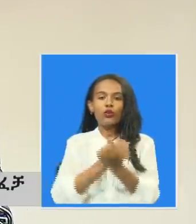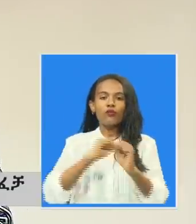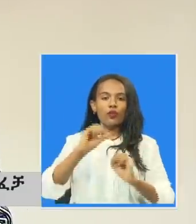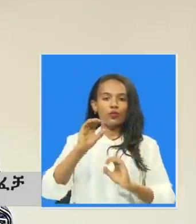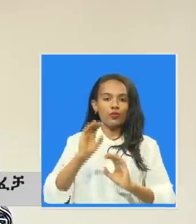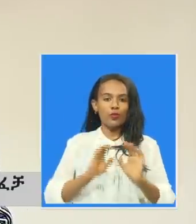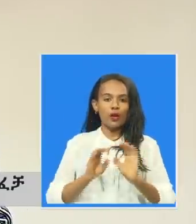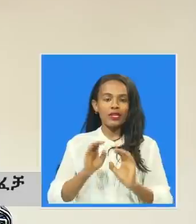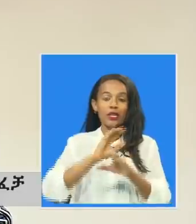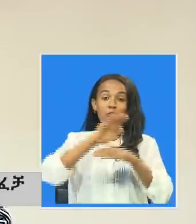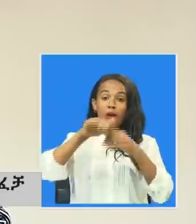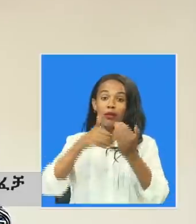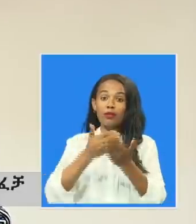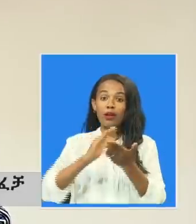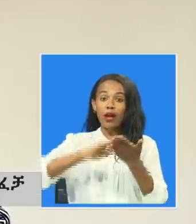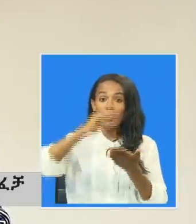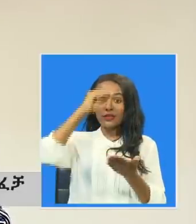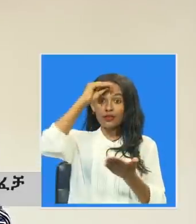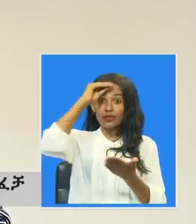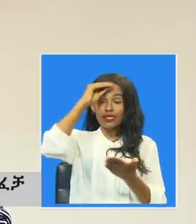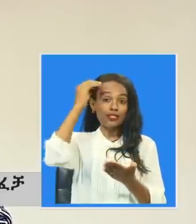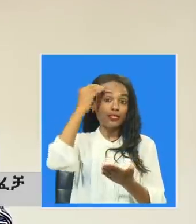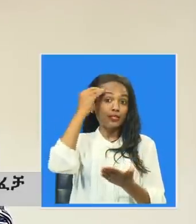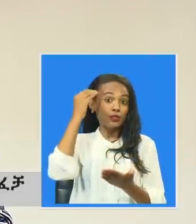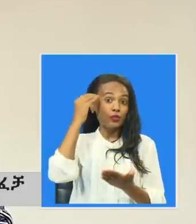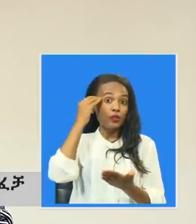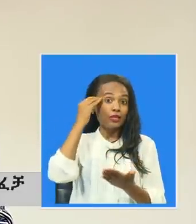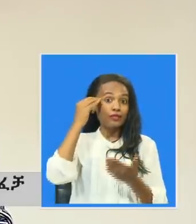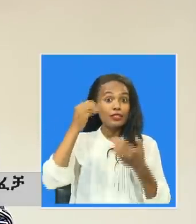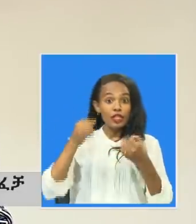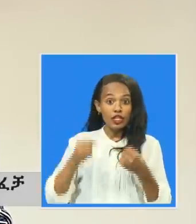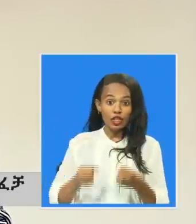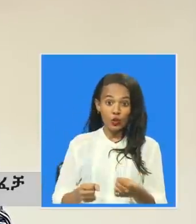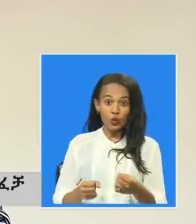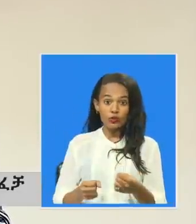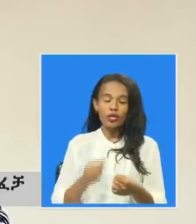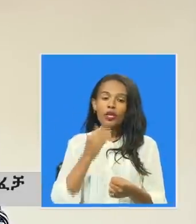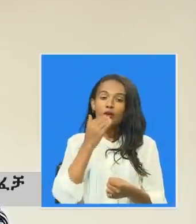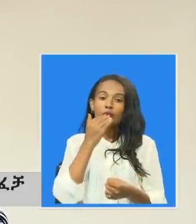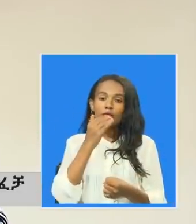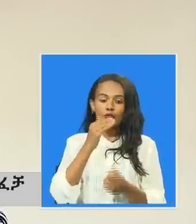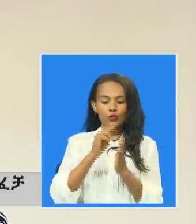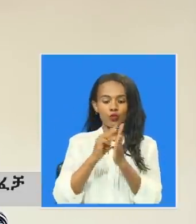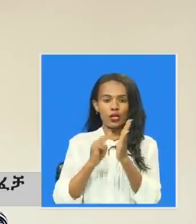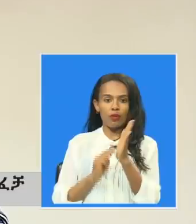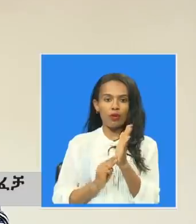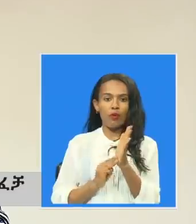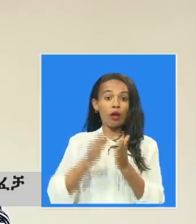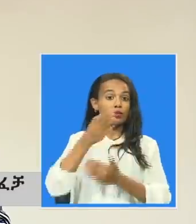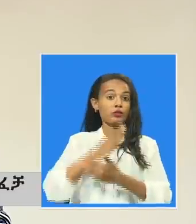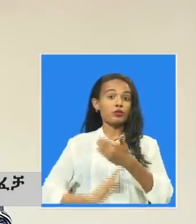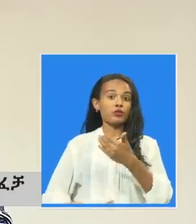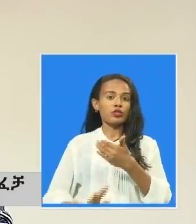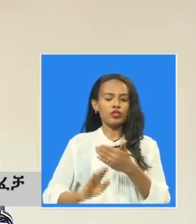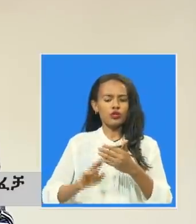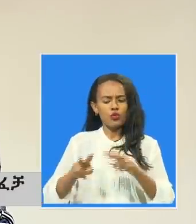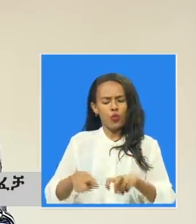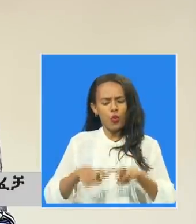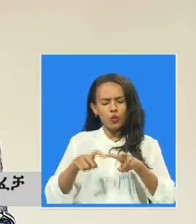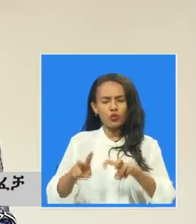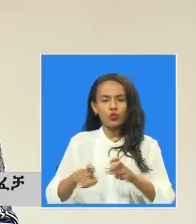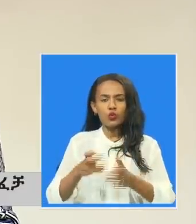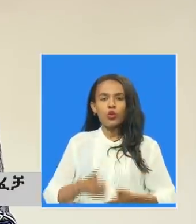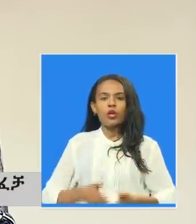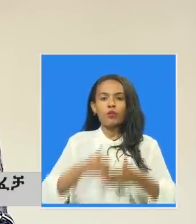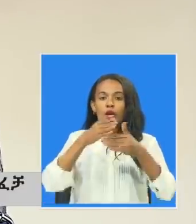በማድረግ በአጠቃላይ ትምህርት ዕውቀት ክህሎትና በጥሩ ስነ ምግባር ትውልድን ኮትኩቶ